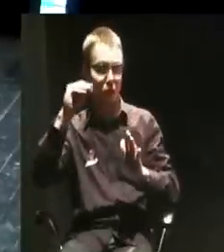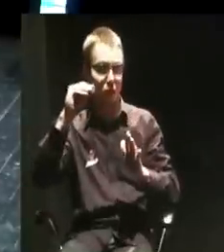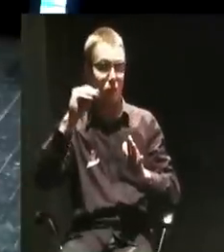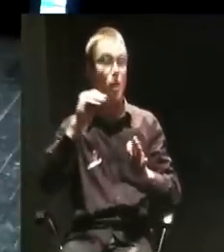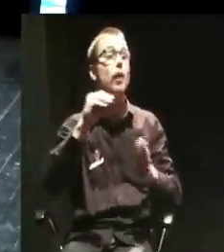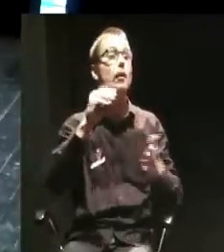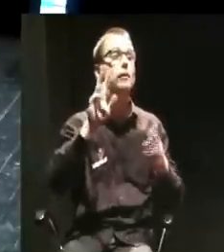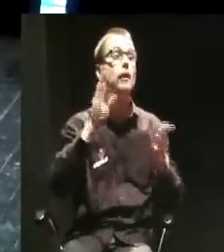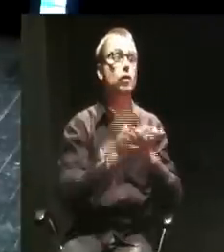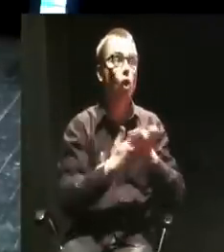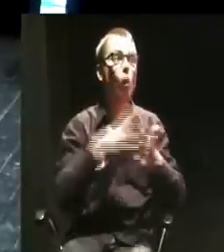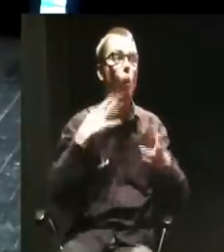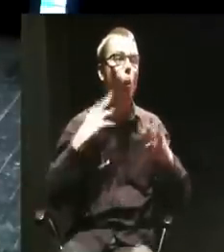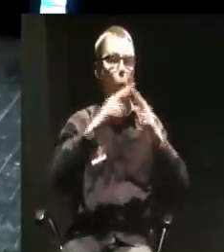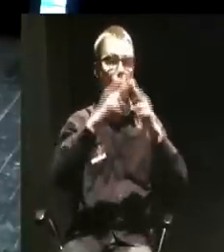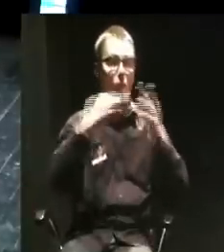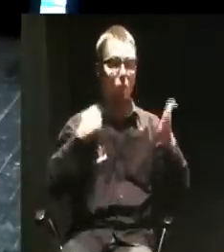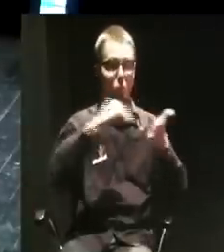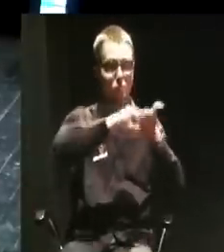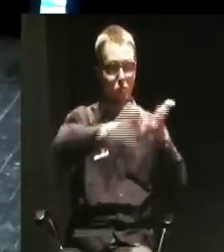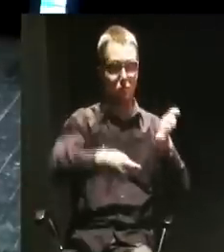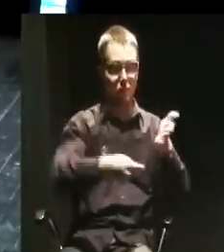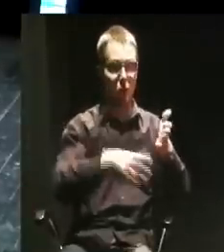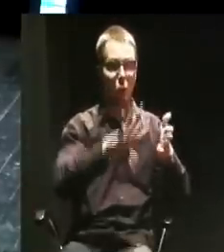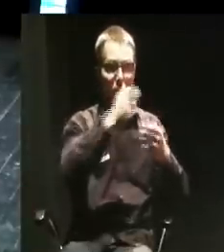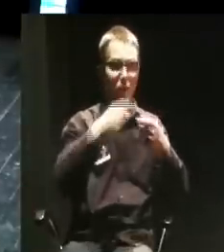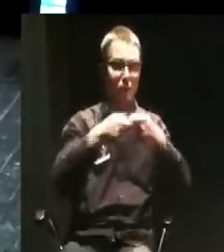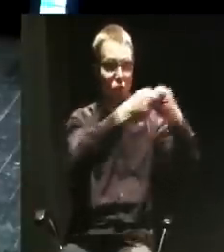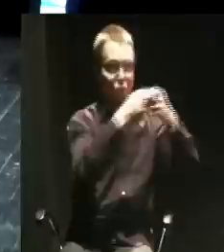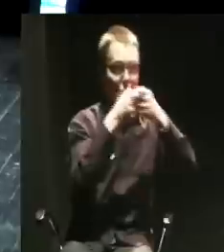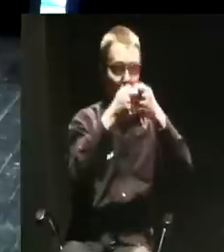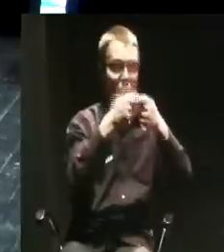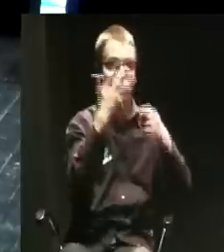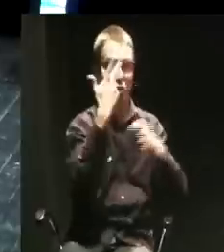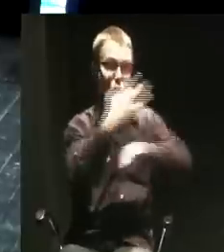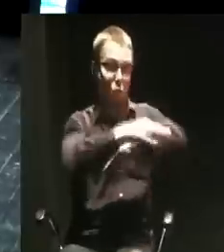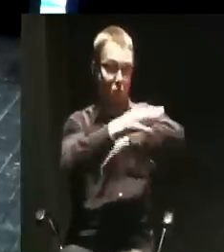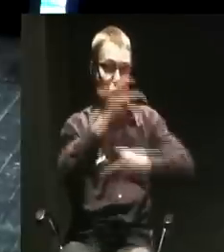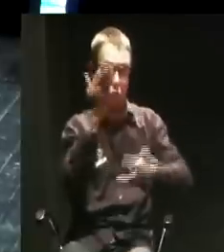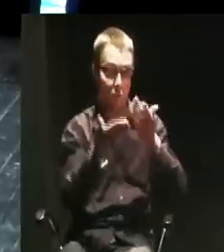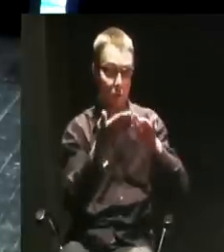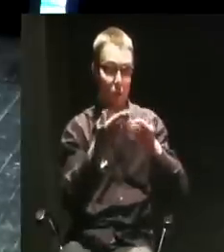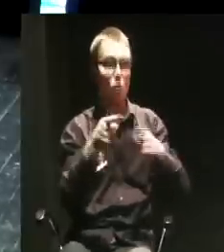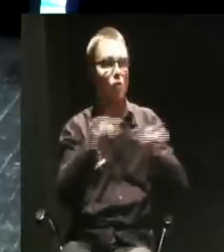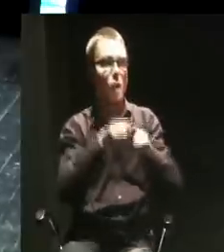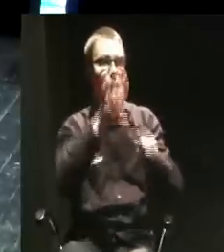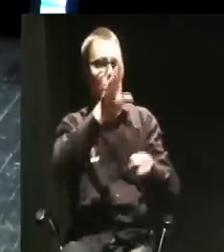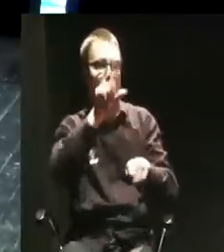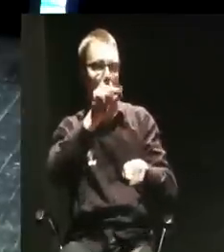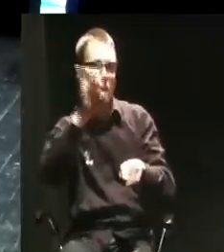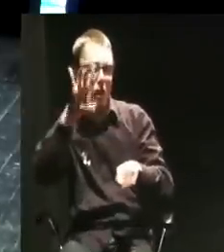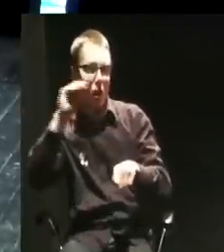Powiem wam szczerze, to był ciężki kawałek chleba. Przez 3 miesiące pracowaliśmy nad umową, w ramach